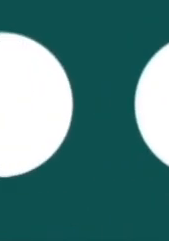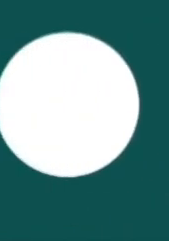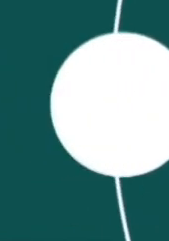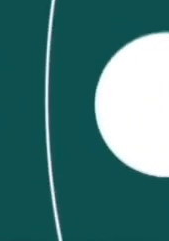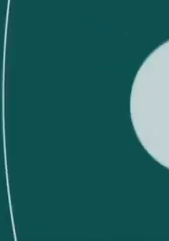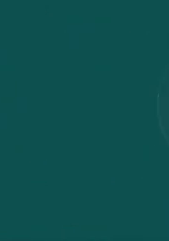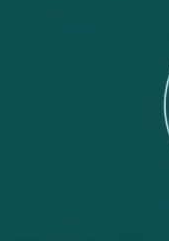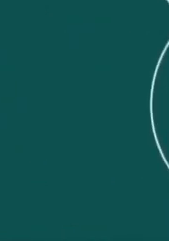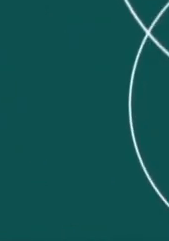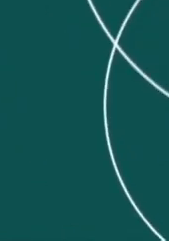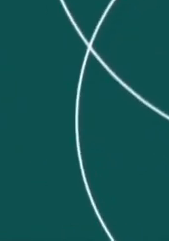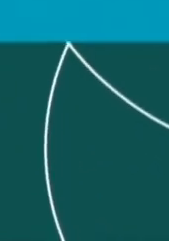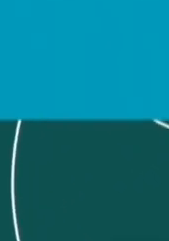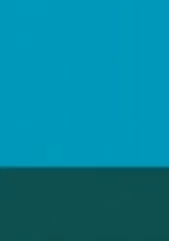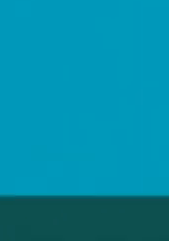Дякую.